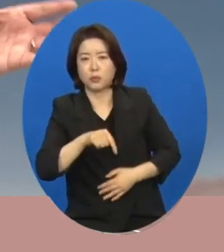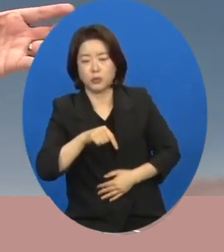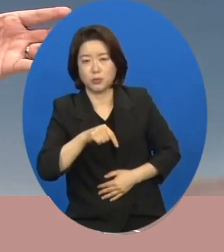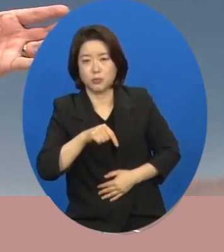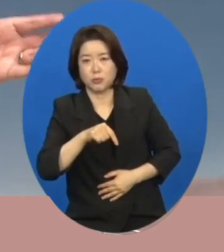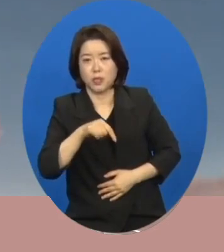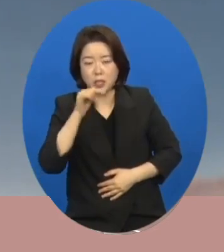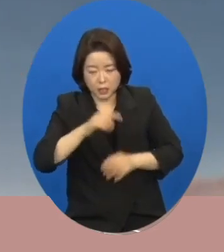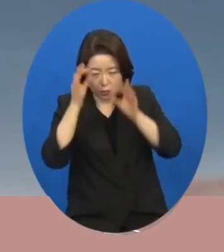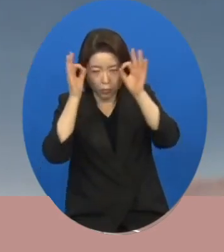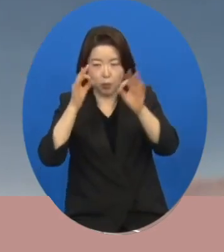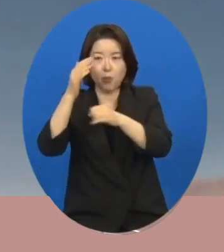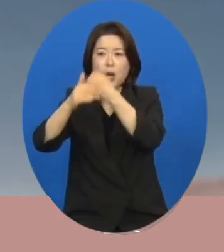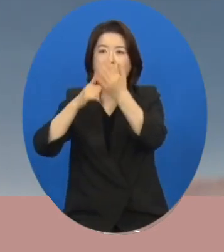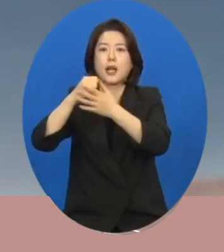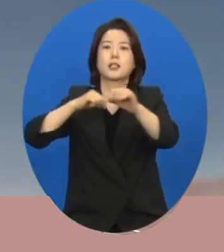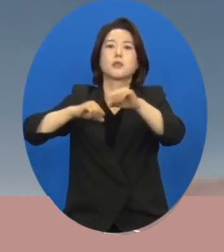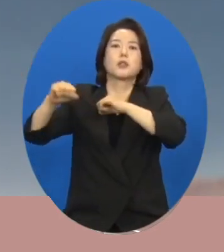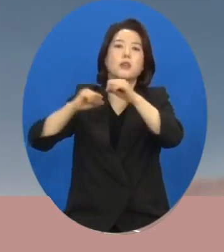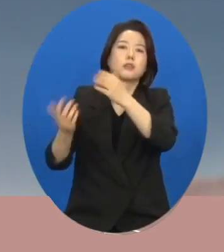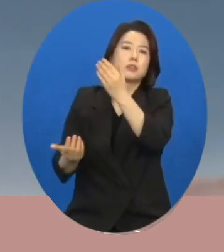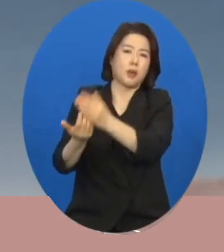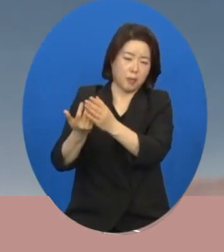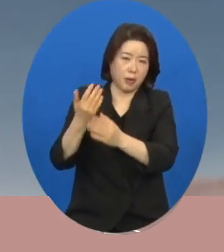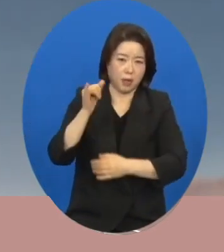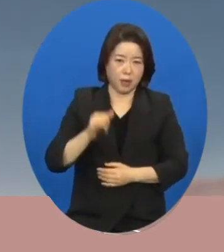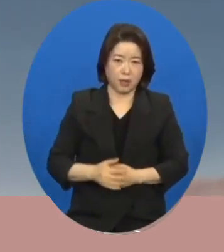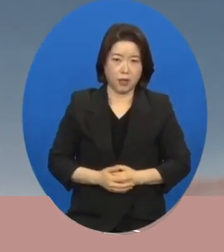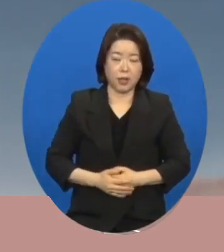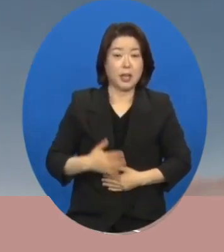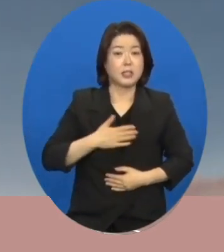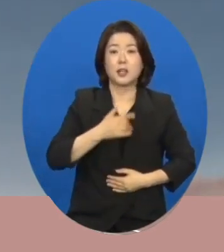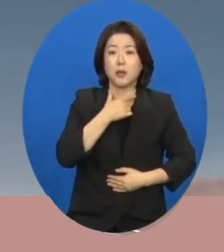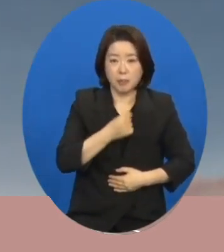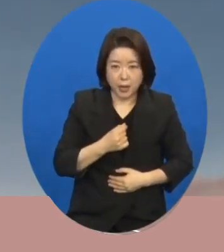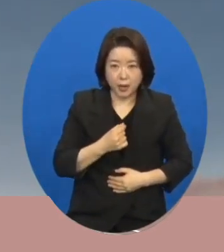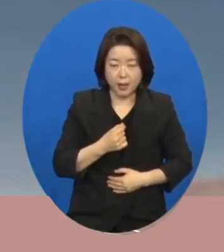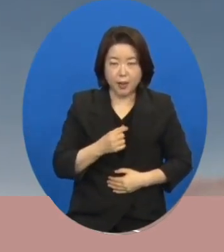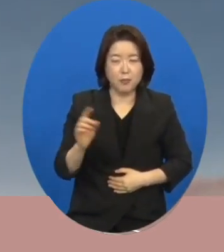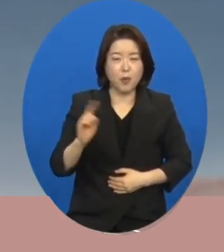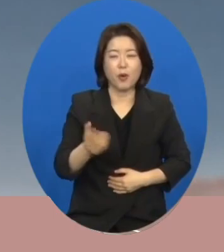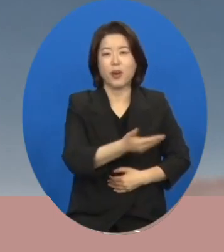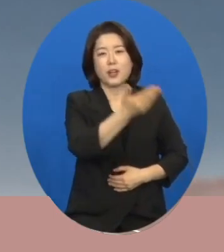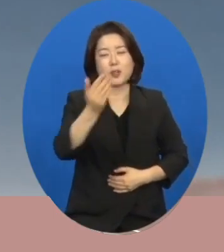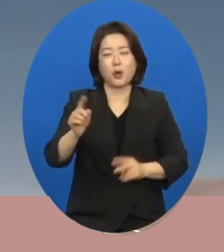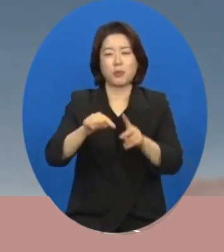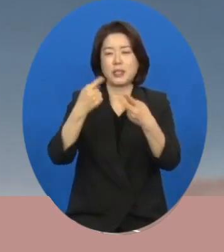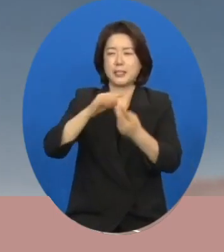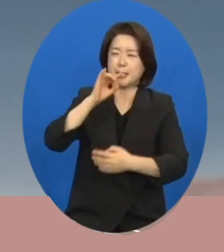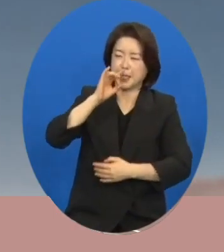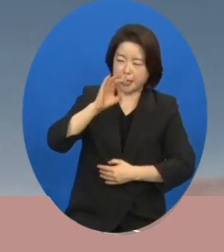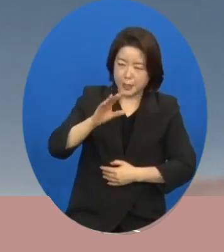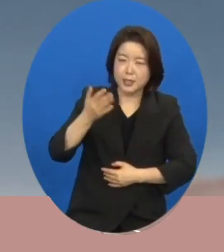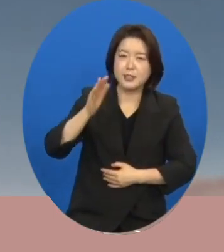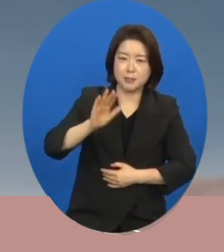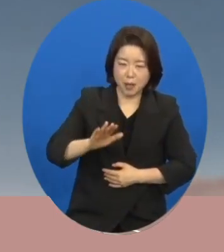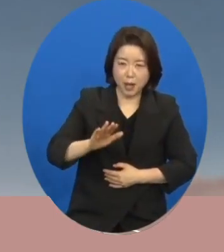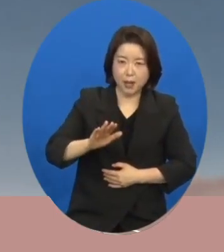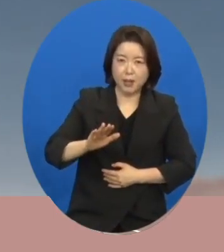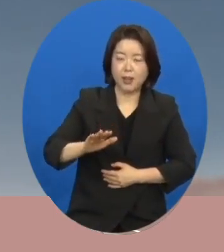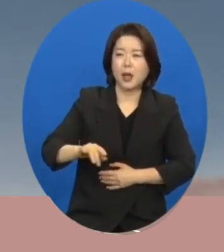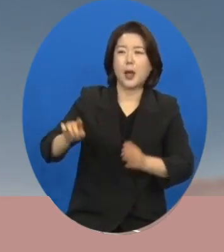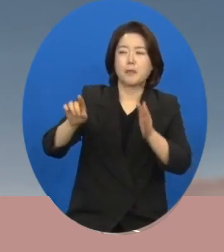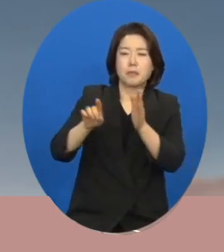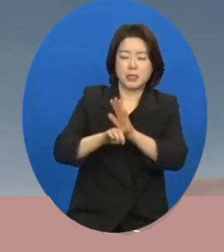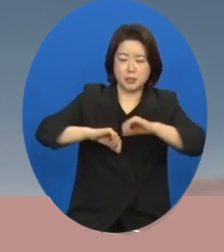일하셨다는 것입니다 저는 바라기를 여러분들이 이해되지 않아도 순종하게 발걸음 내딛는 정말